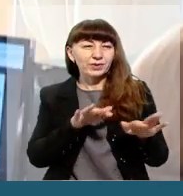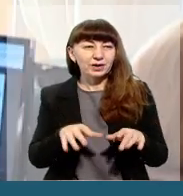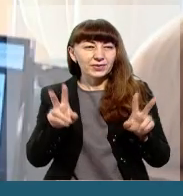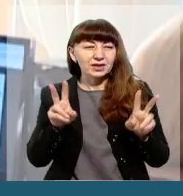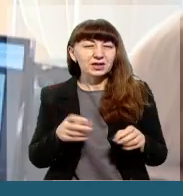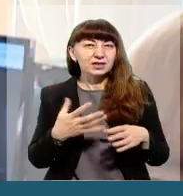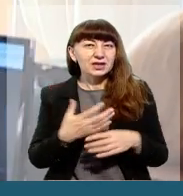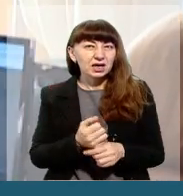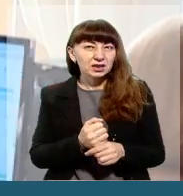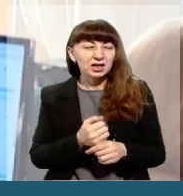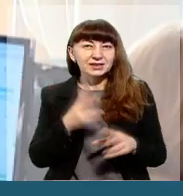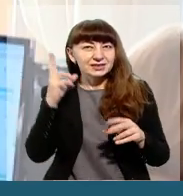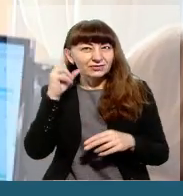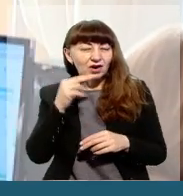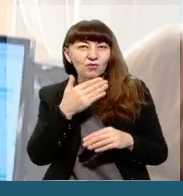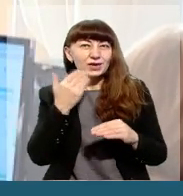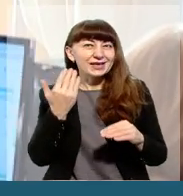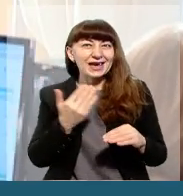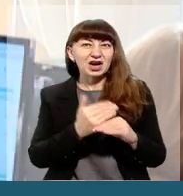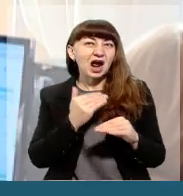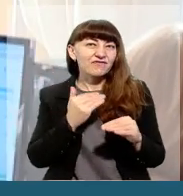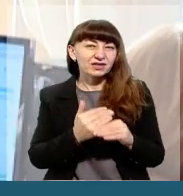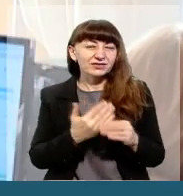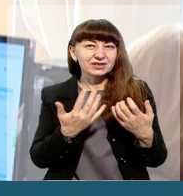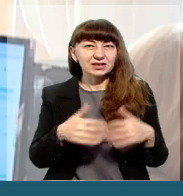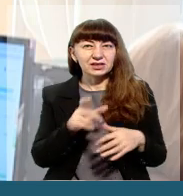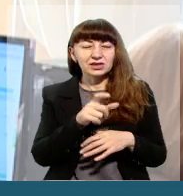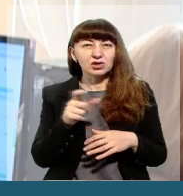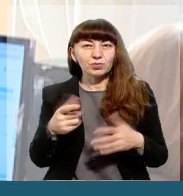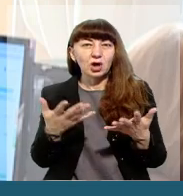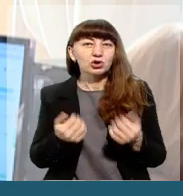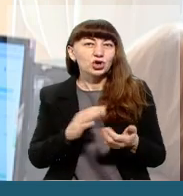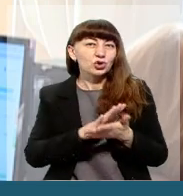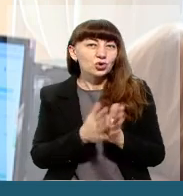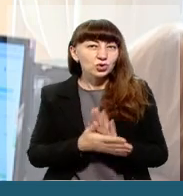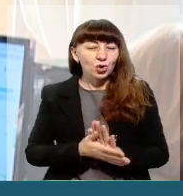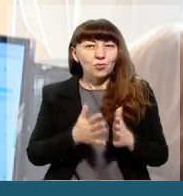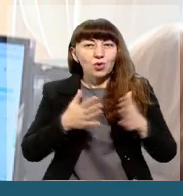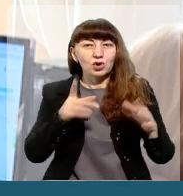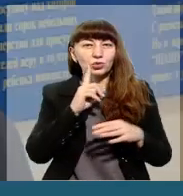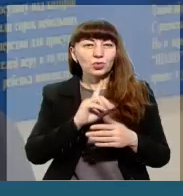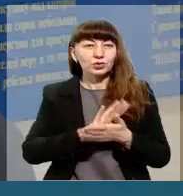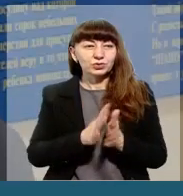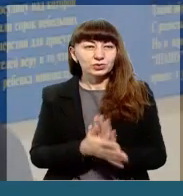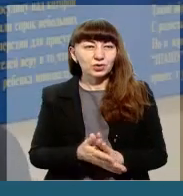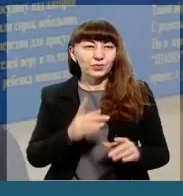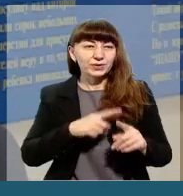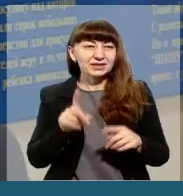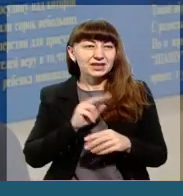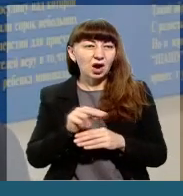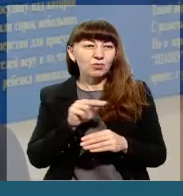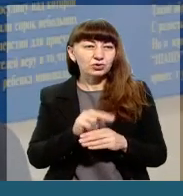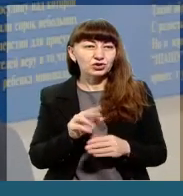призваны сократить цифровое неравенство среди граждан и получать услуги в более комфортных условиях. Быстро